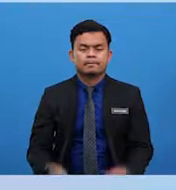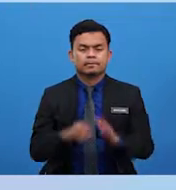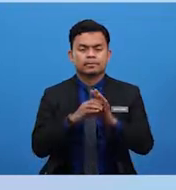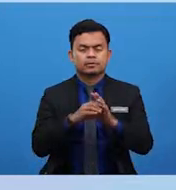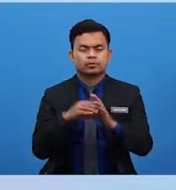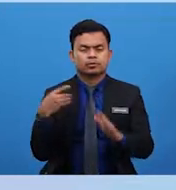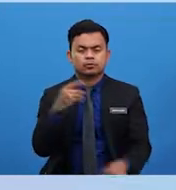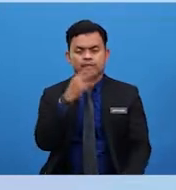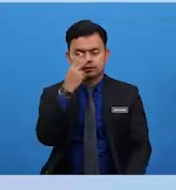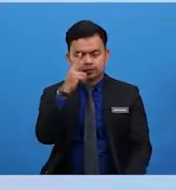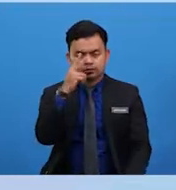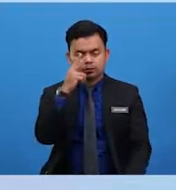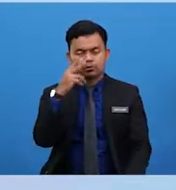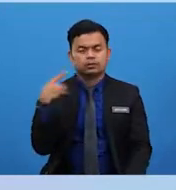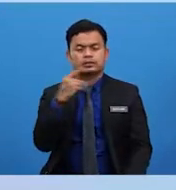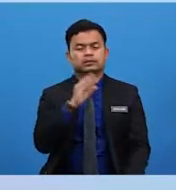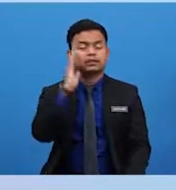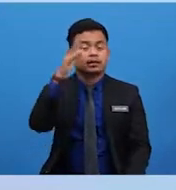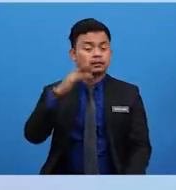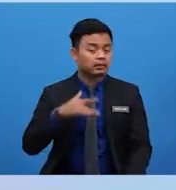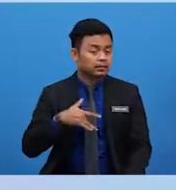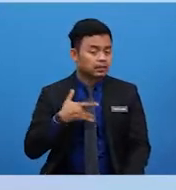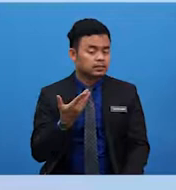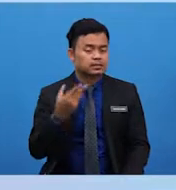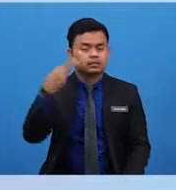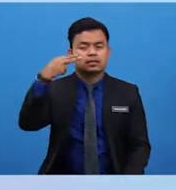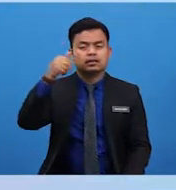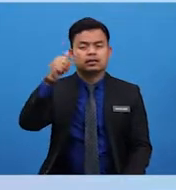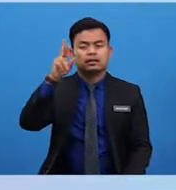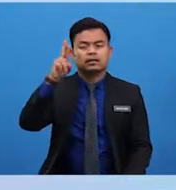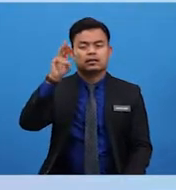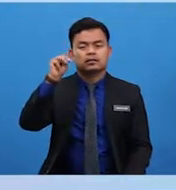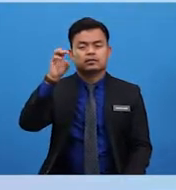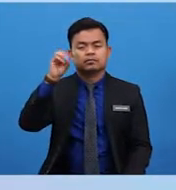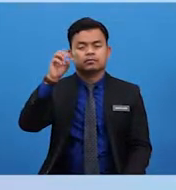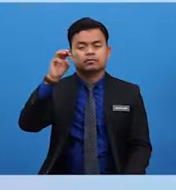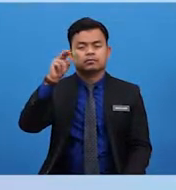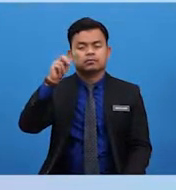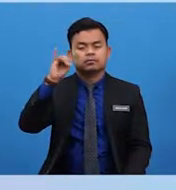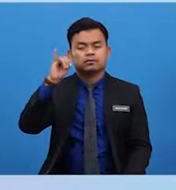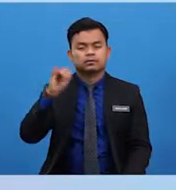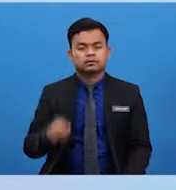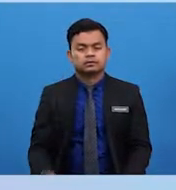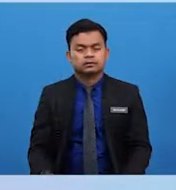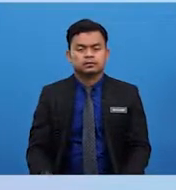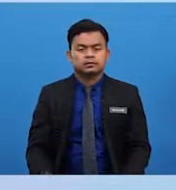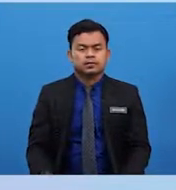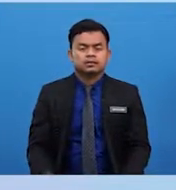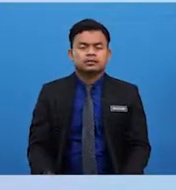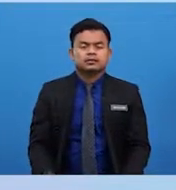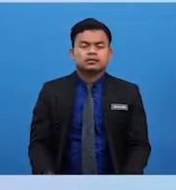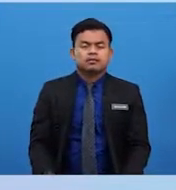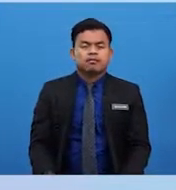itu Ibu nah ini lebih dulu kepada kekudusan kawan-kawan Harmoni tak terkejut gygo hahaha